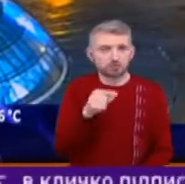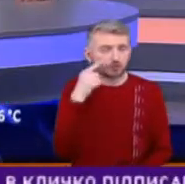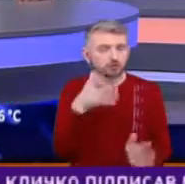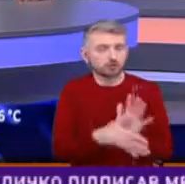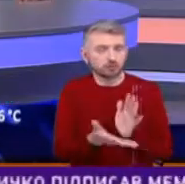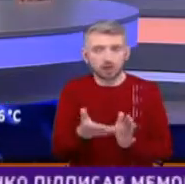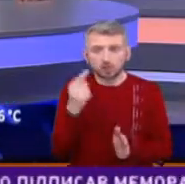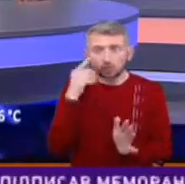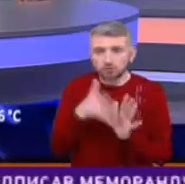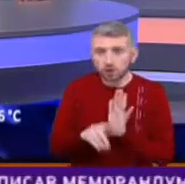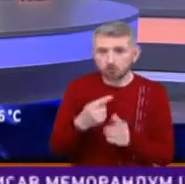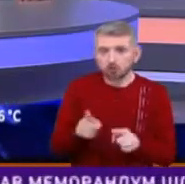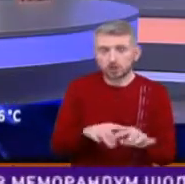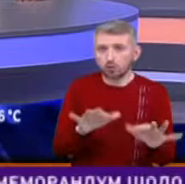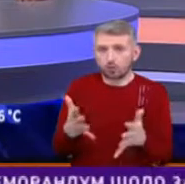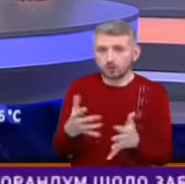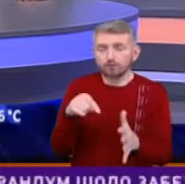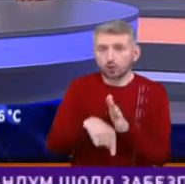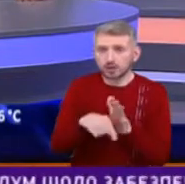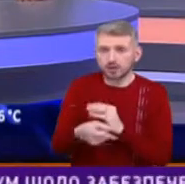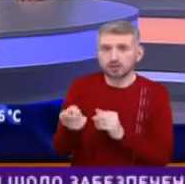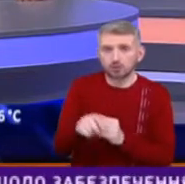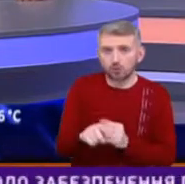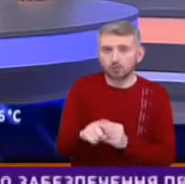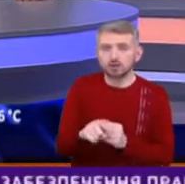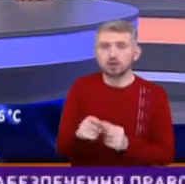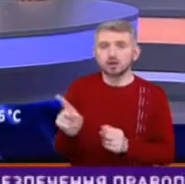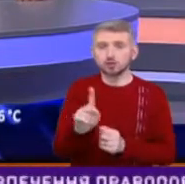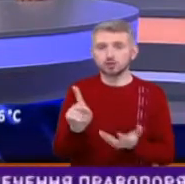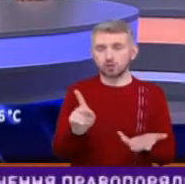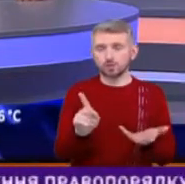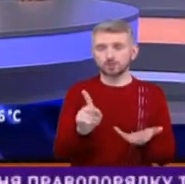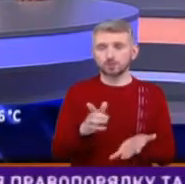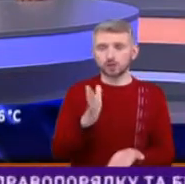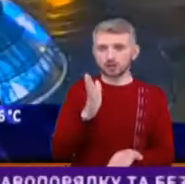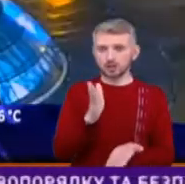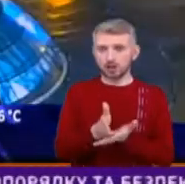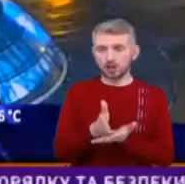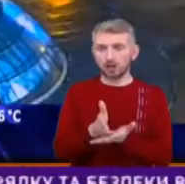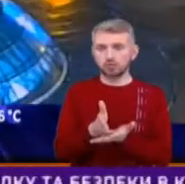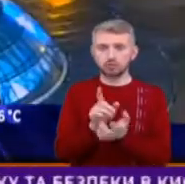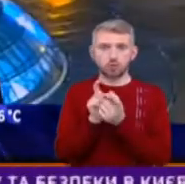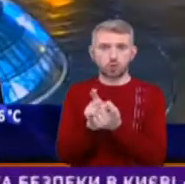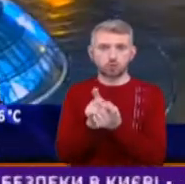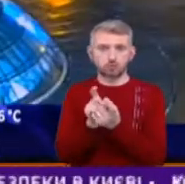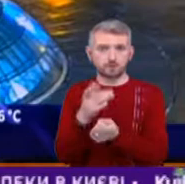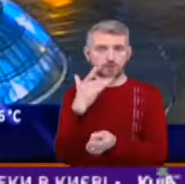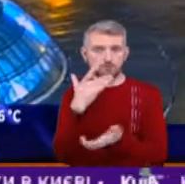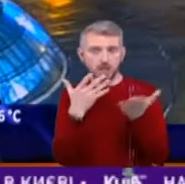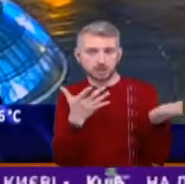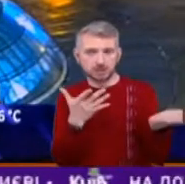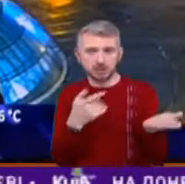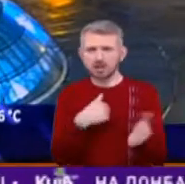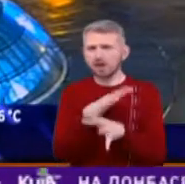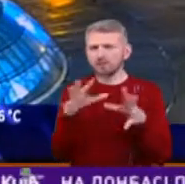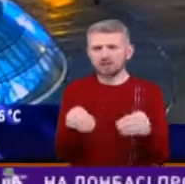зрозуміла? Ну, зрозуміло, чому це робиться. Якраз в контексті того от моментів, що є боротьба в Сполучених Штатах. Я